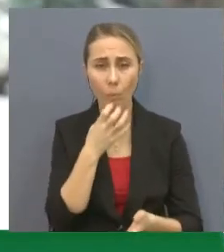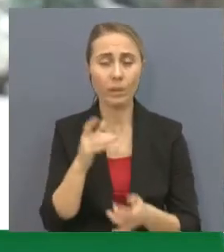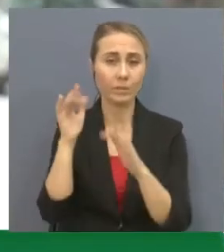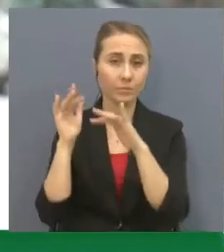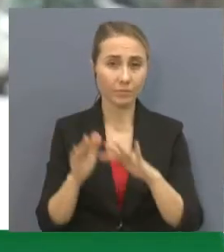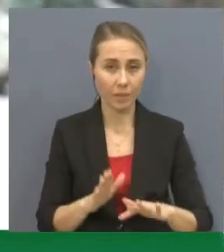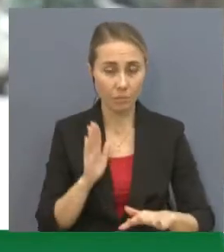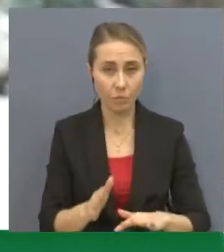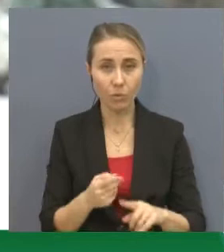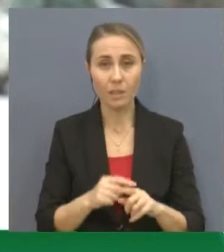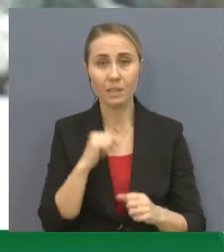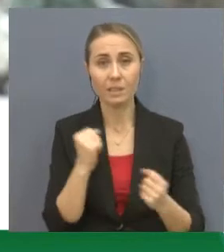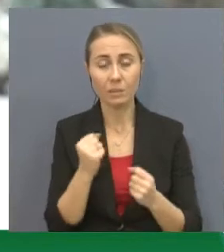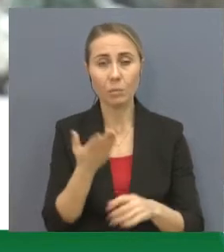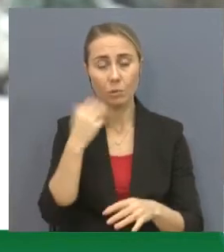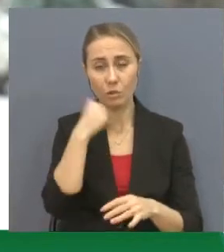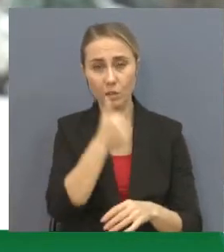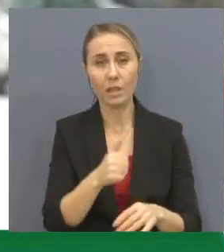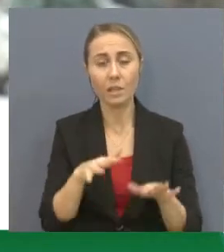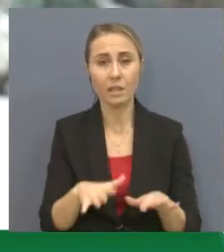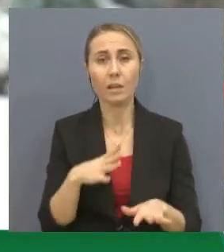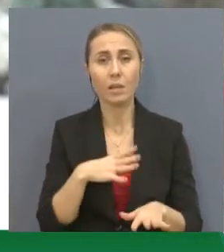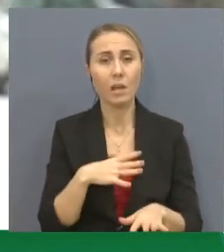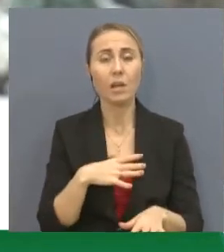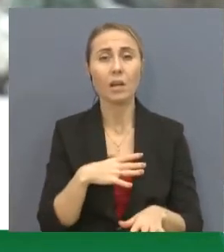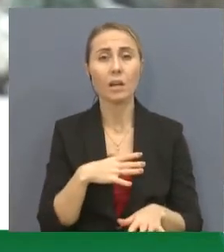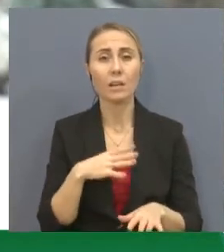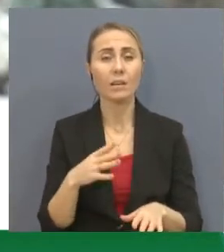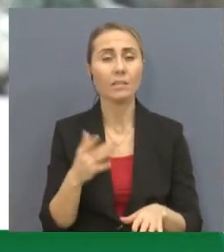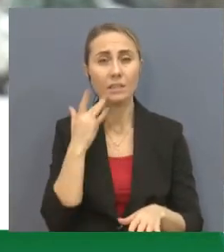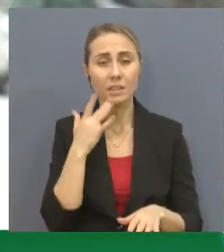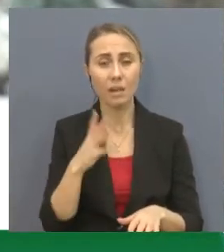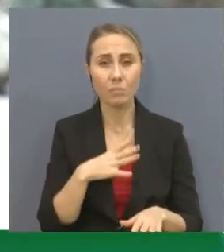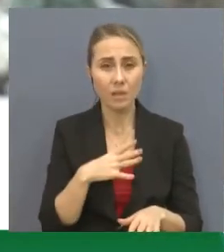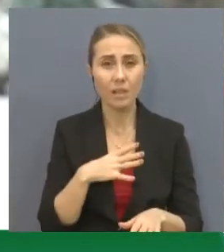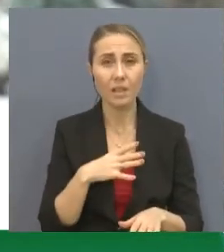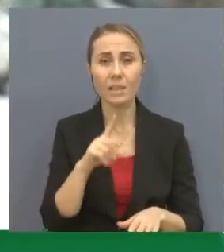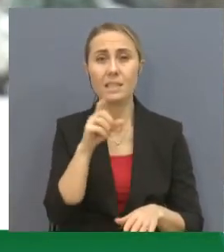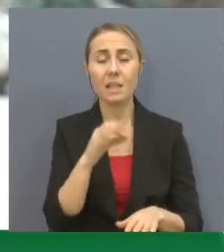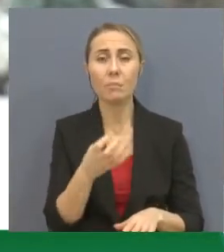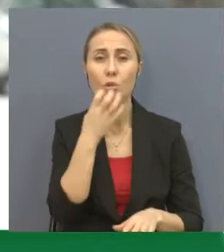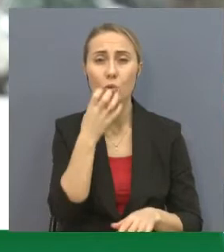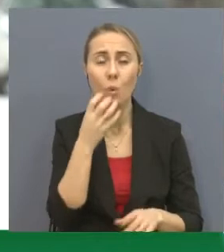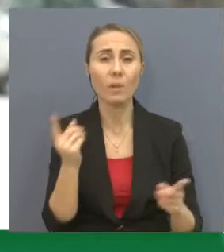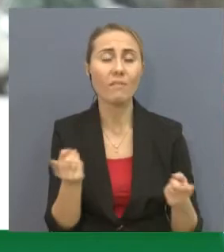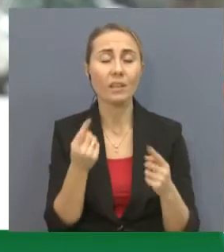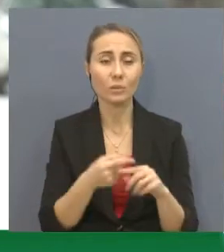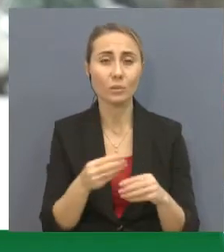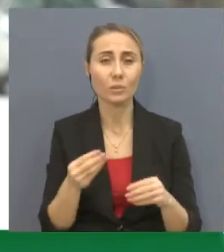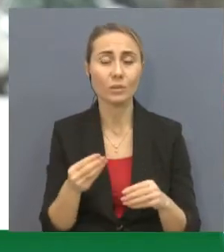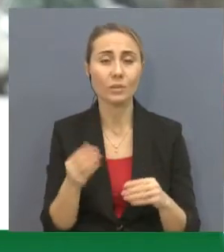зимой прошлого года на территории как фанат часто осуществлялся западный перенос который приносил теплые воздушные массы с